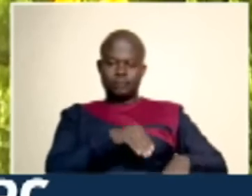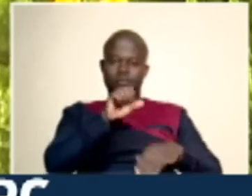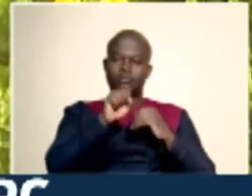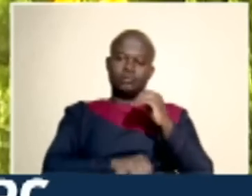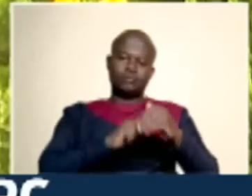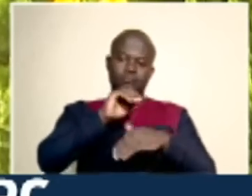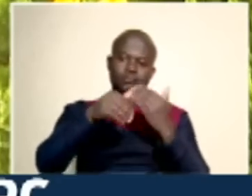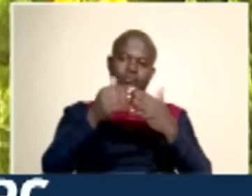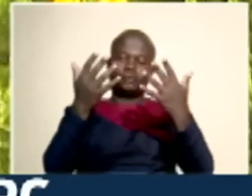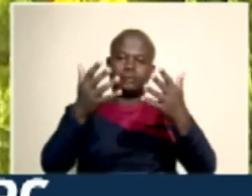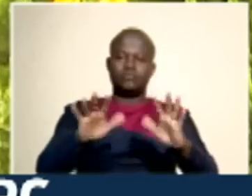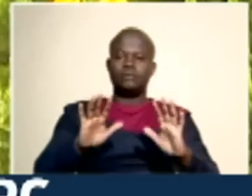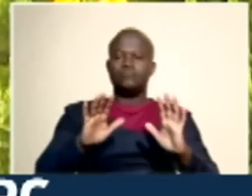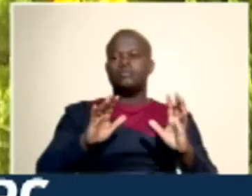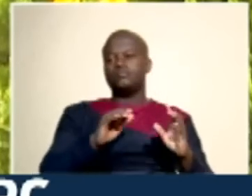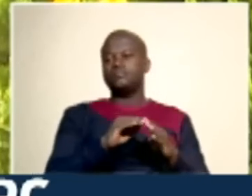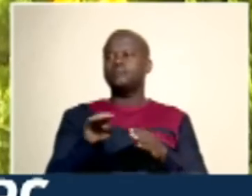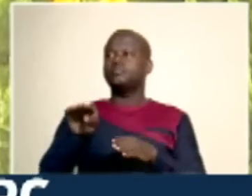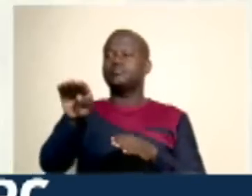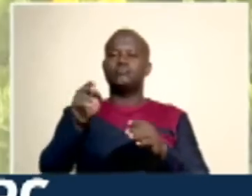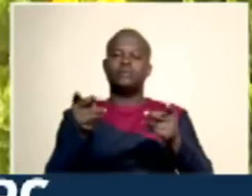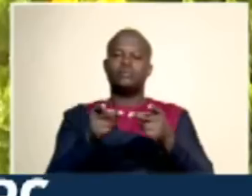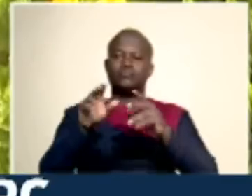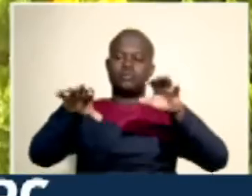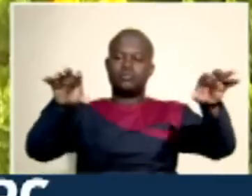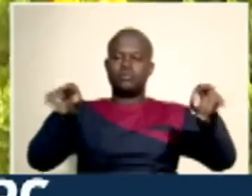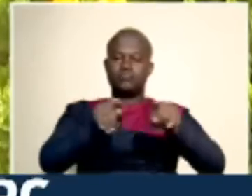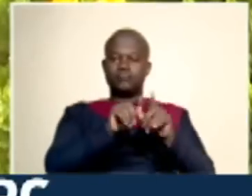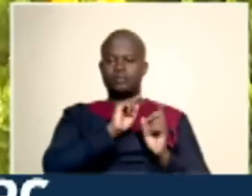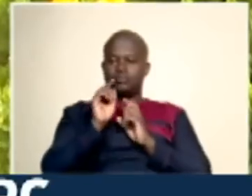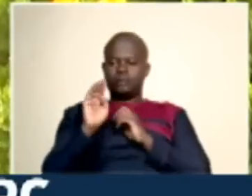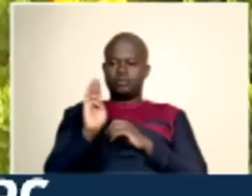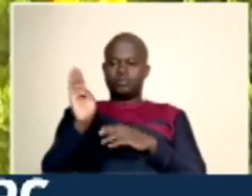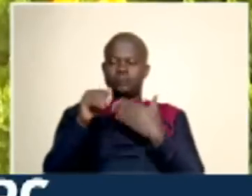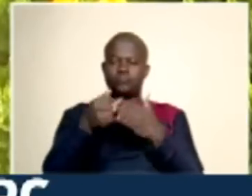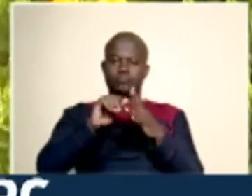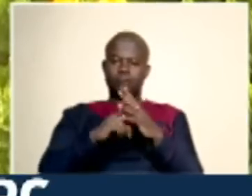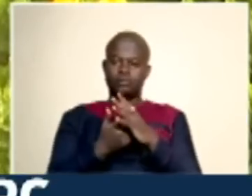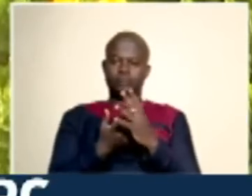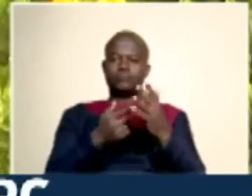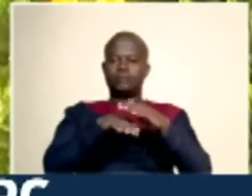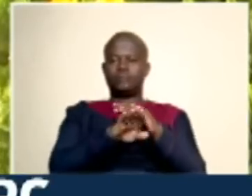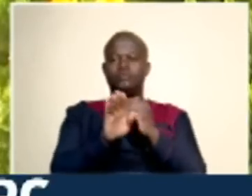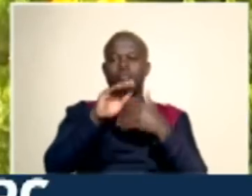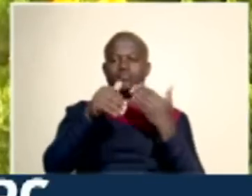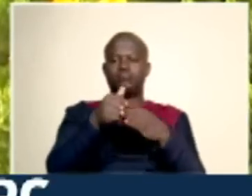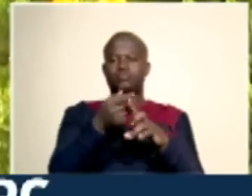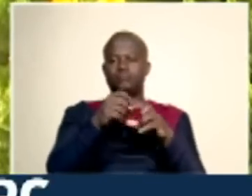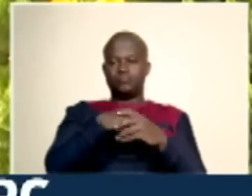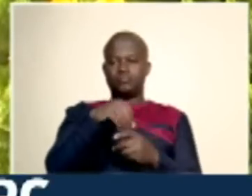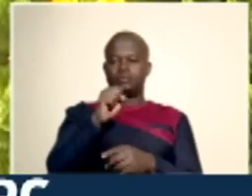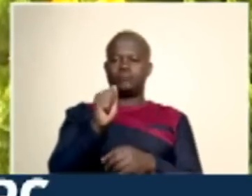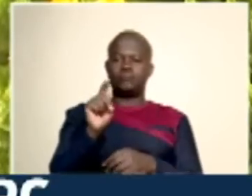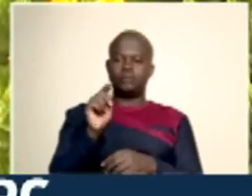y'Amajyepfo bamaze kwideploya ahantu hatari hato ingabo z'u Burundi kuva ama axe yose kuva